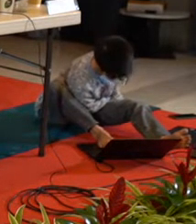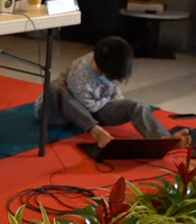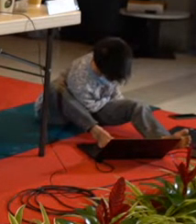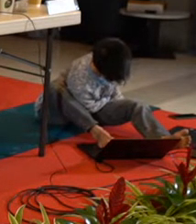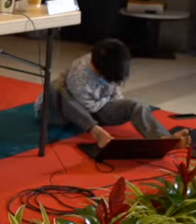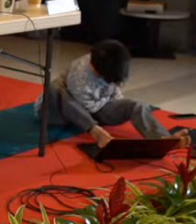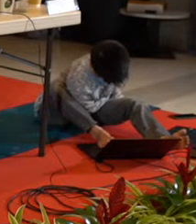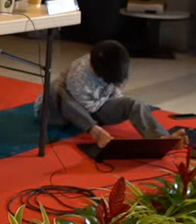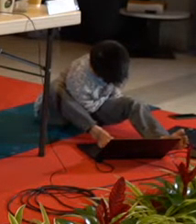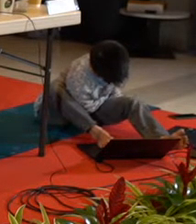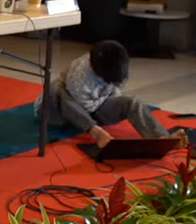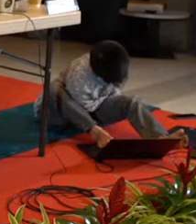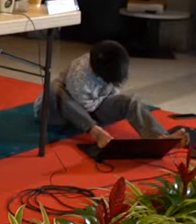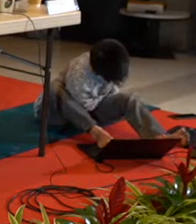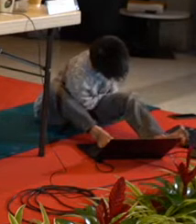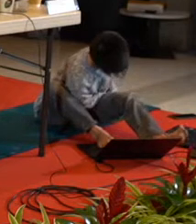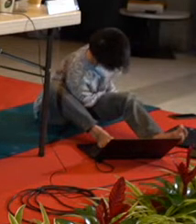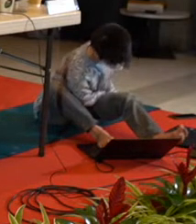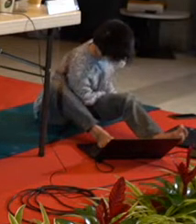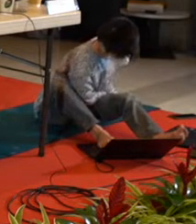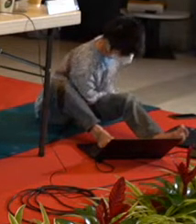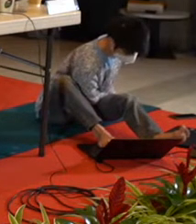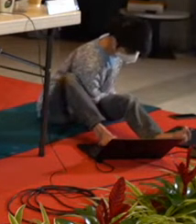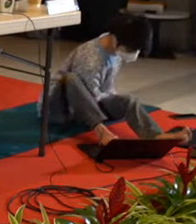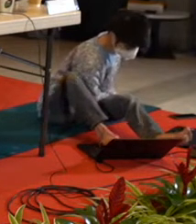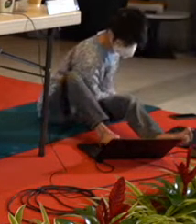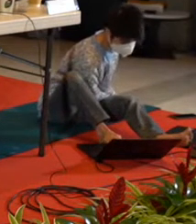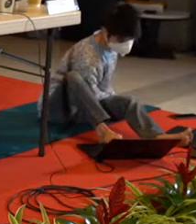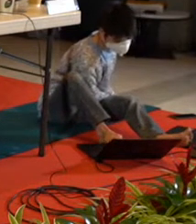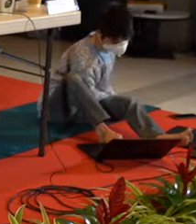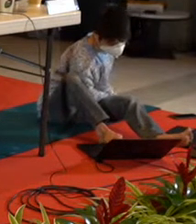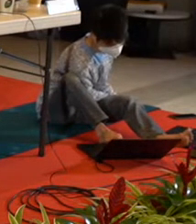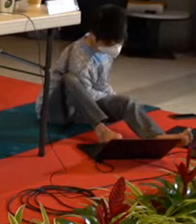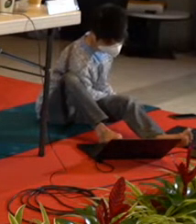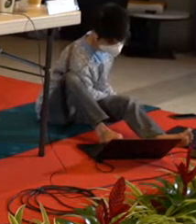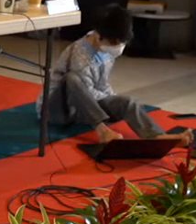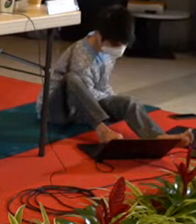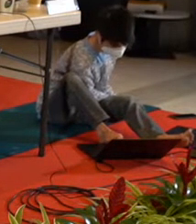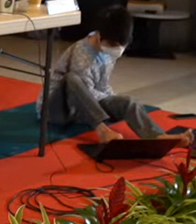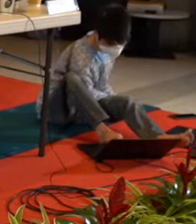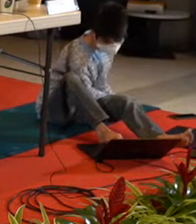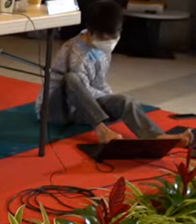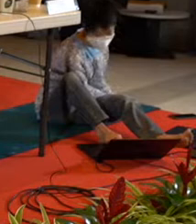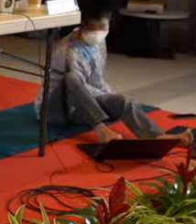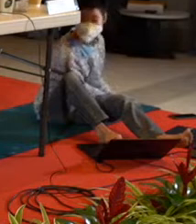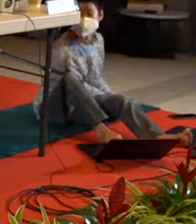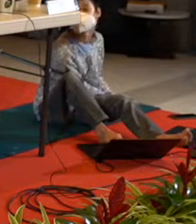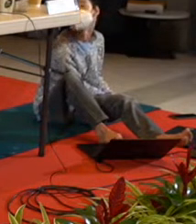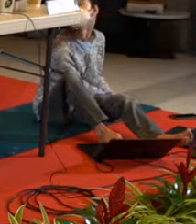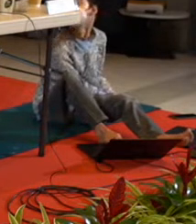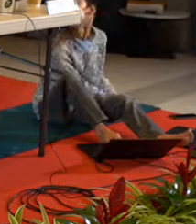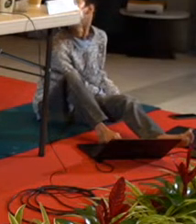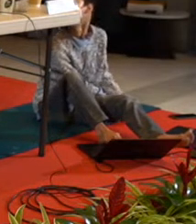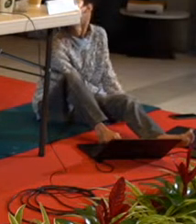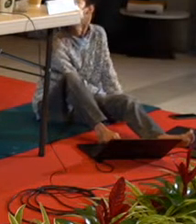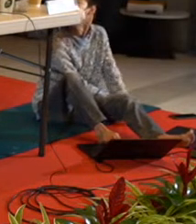la valeur littéraire de mon propre corps. Je ne me rendais pas compte que l'universel, tel qu'il est supposé par le plus grand